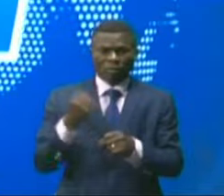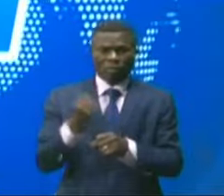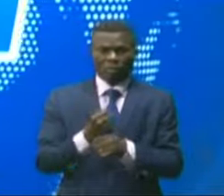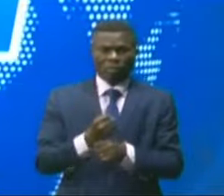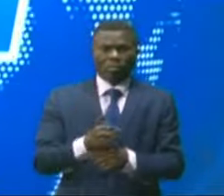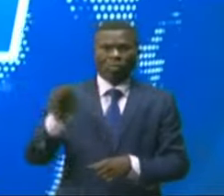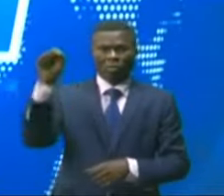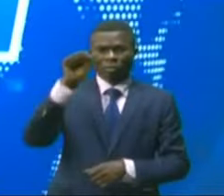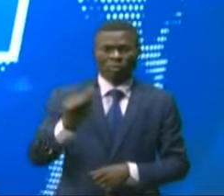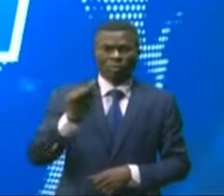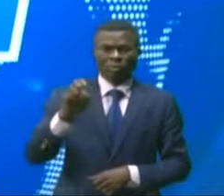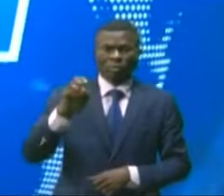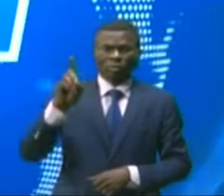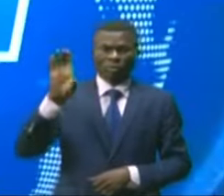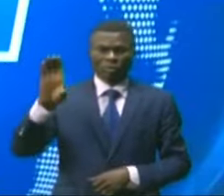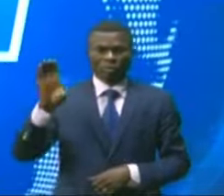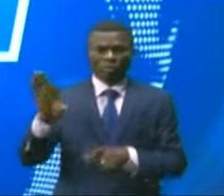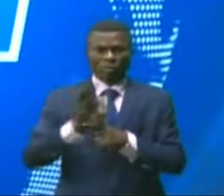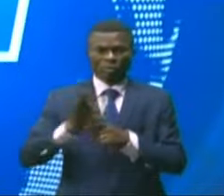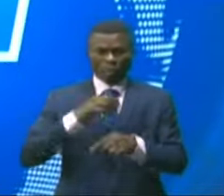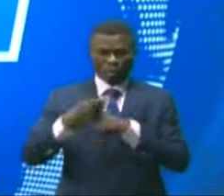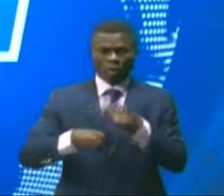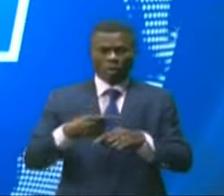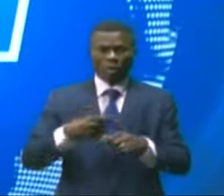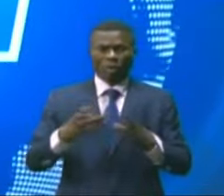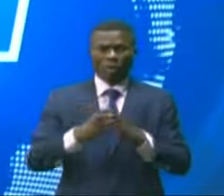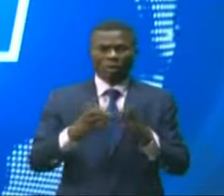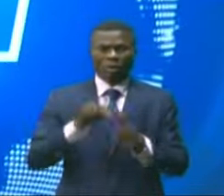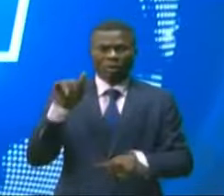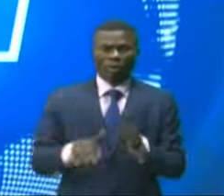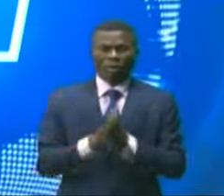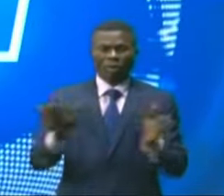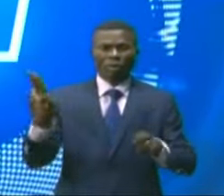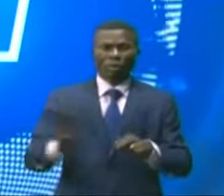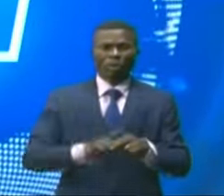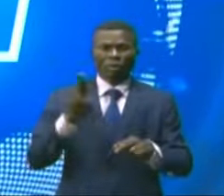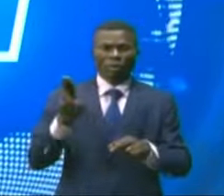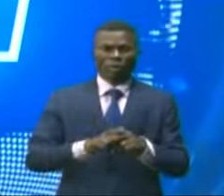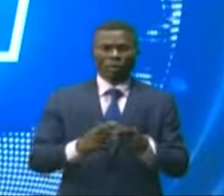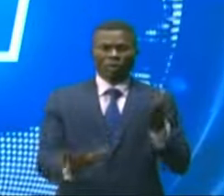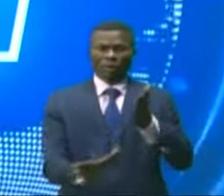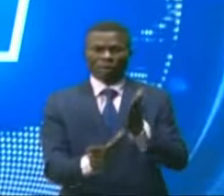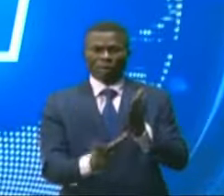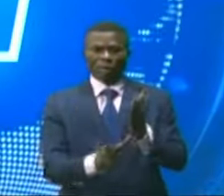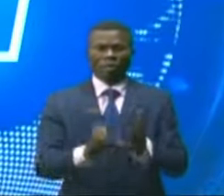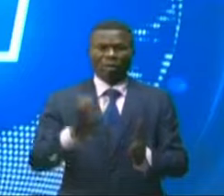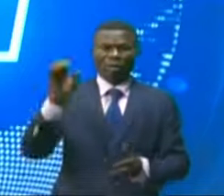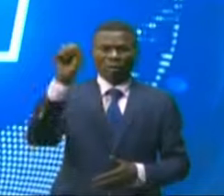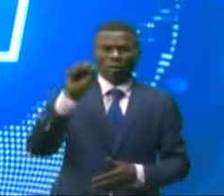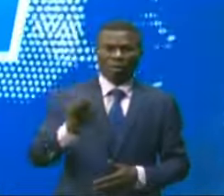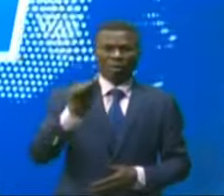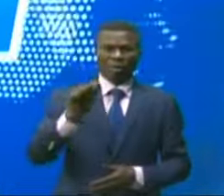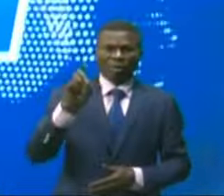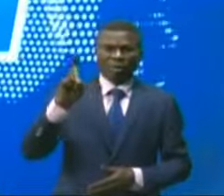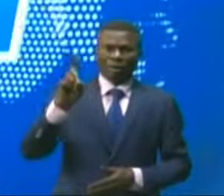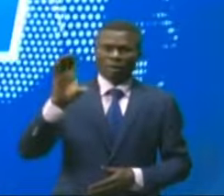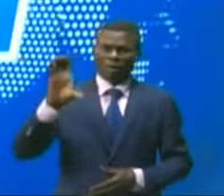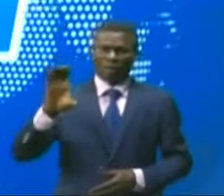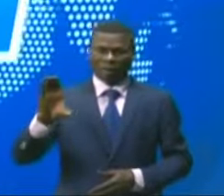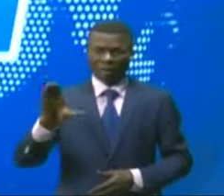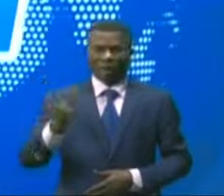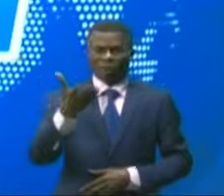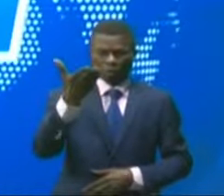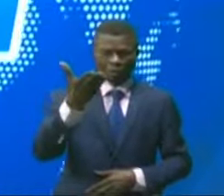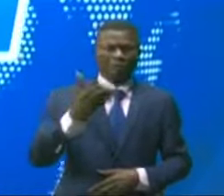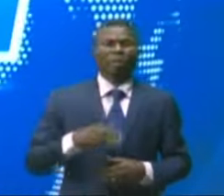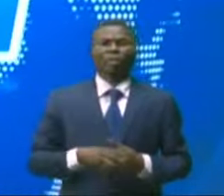la SADC en RDC. Cette formation a été lancée par la secrétaire exécutive adjointe de la SADC, Angèle Makombo. On fait le point avec